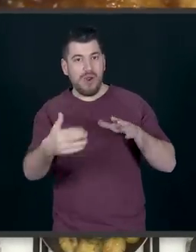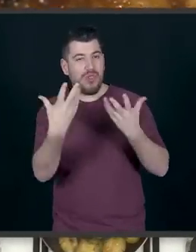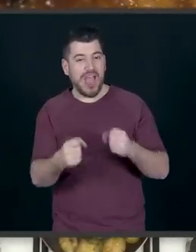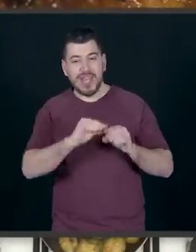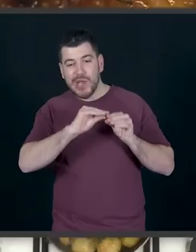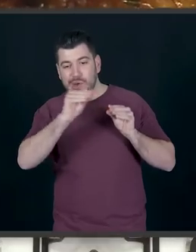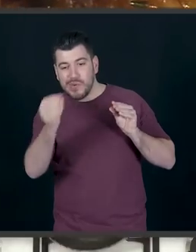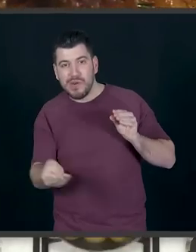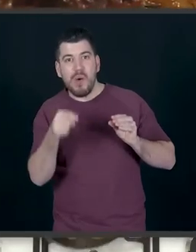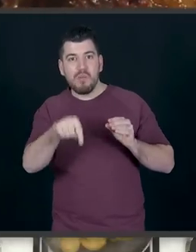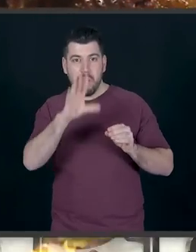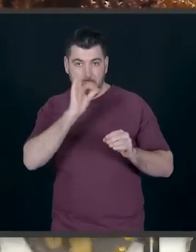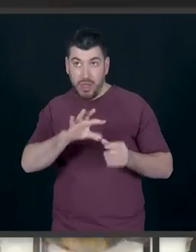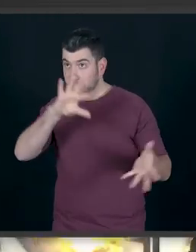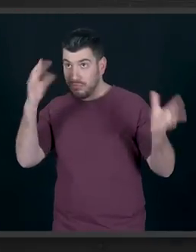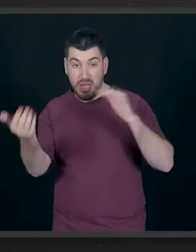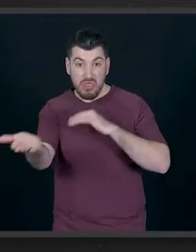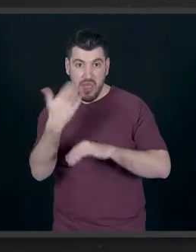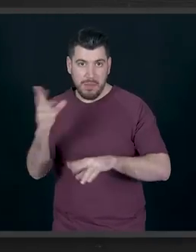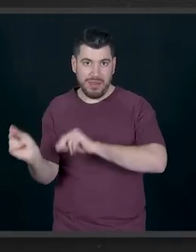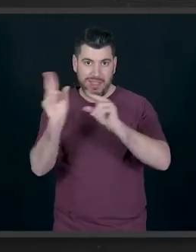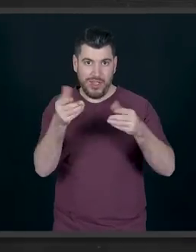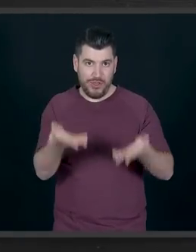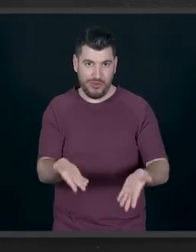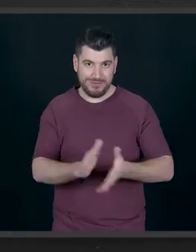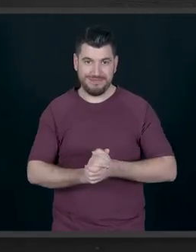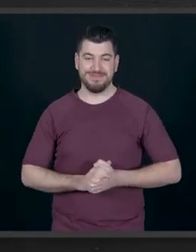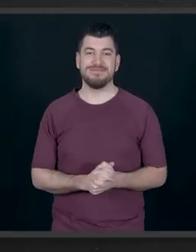μια κρούστα που όμοιά του δεν υπάρχει.